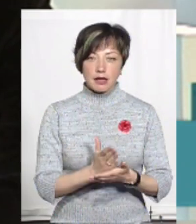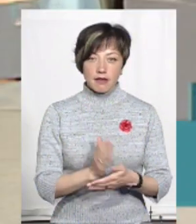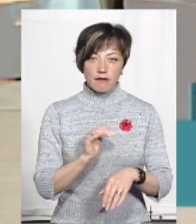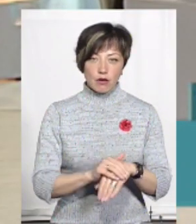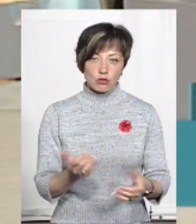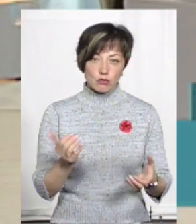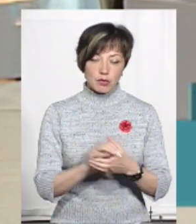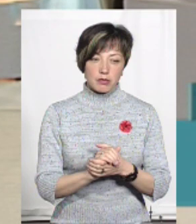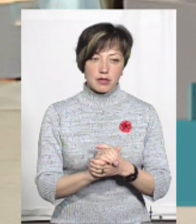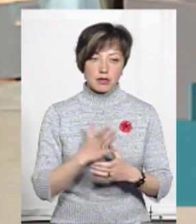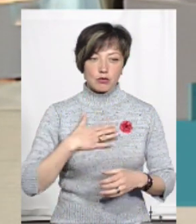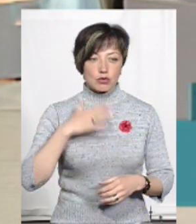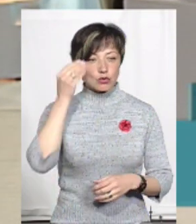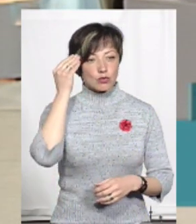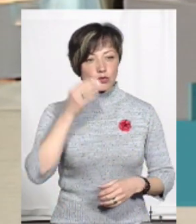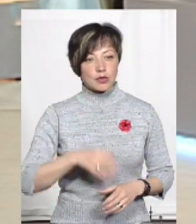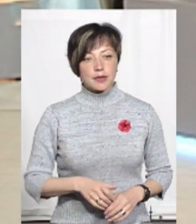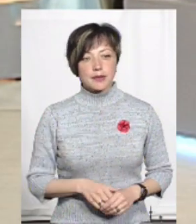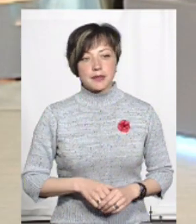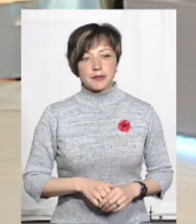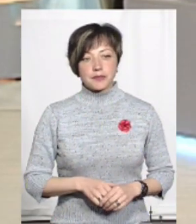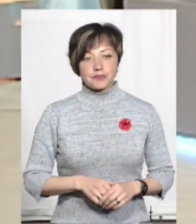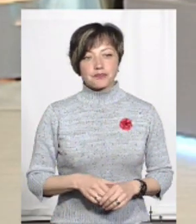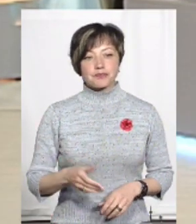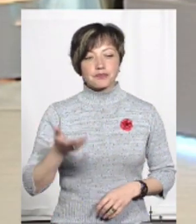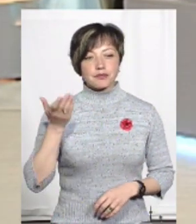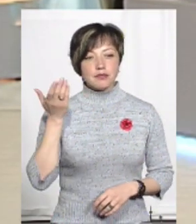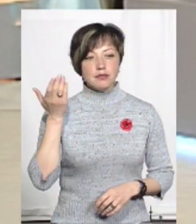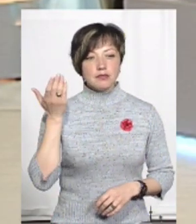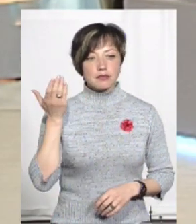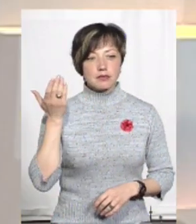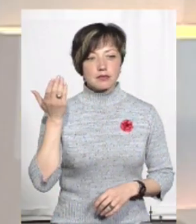фактором примирення, на мою думку. Ну, тоді були